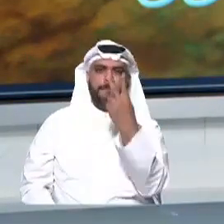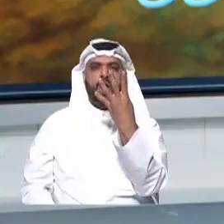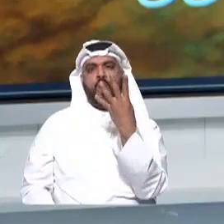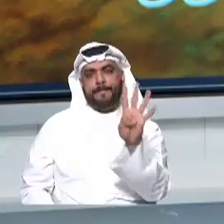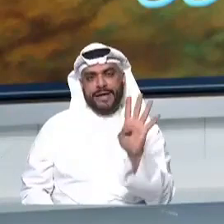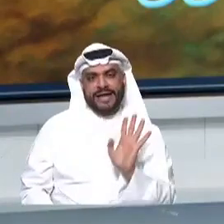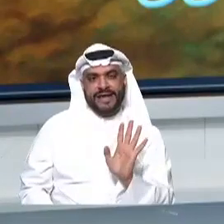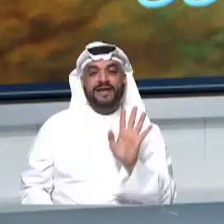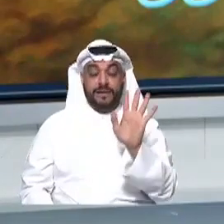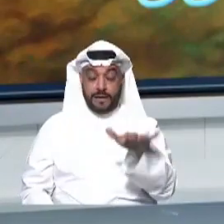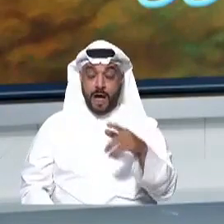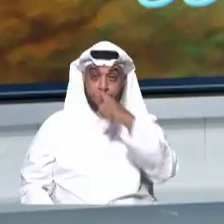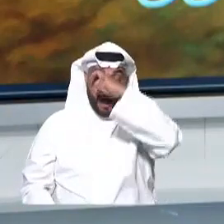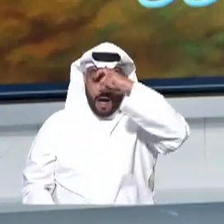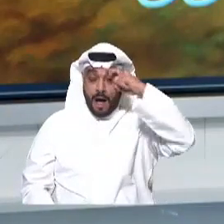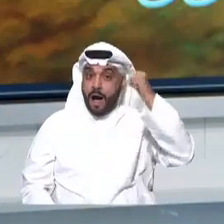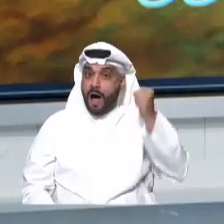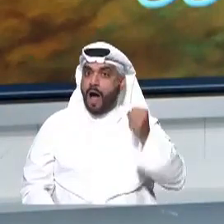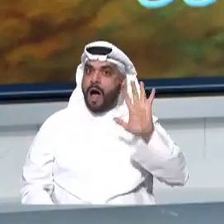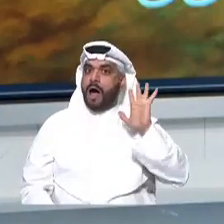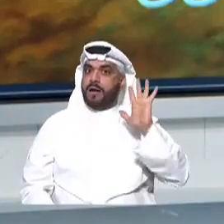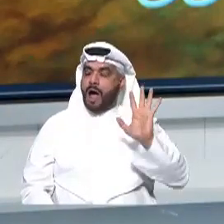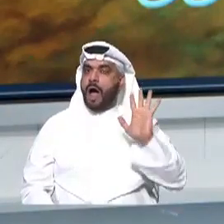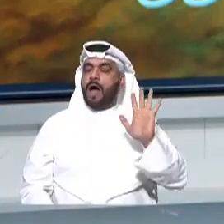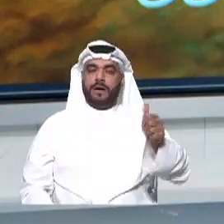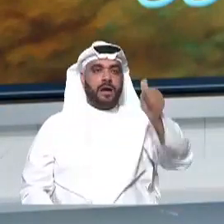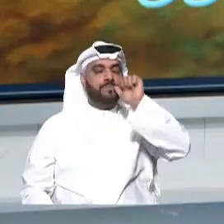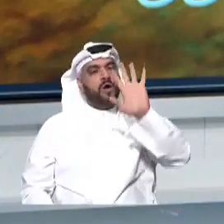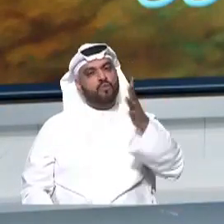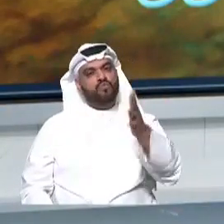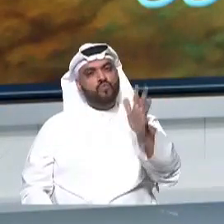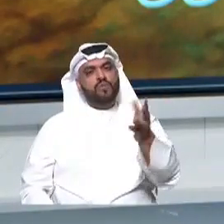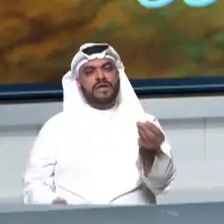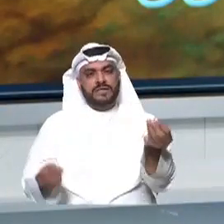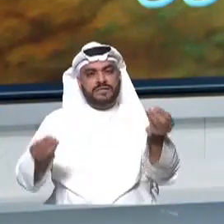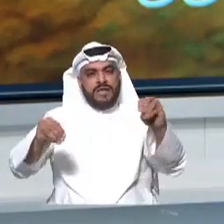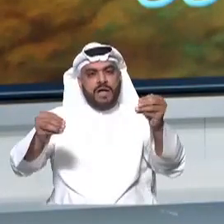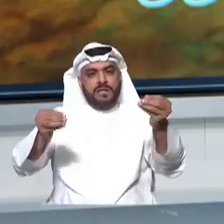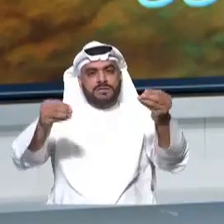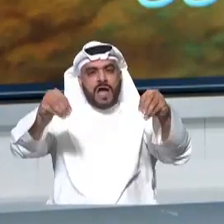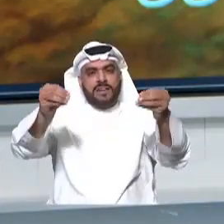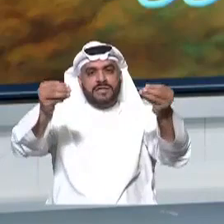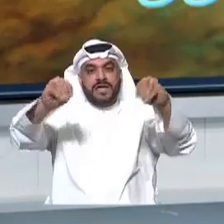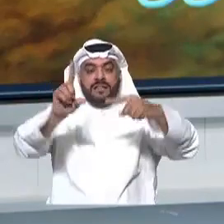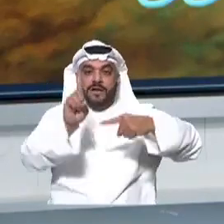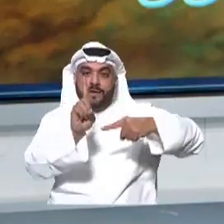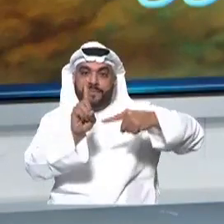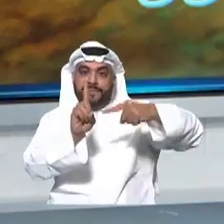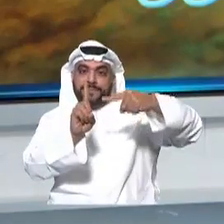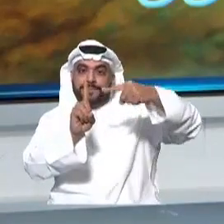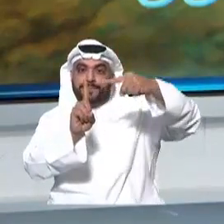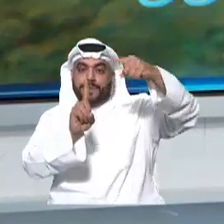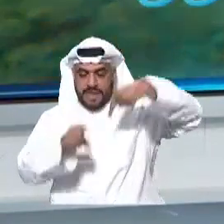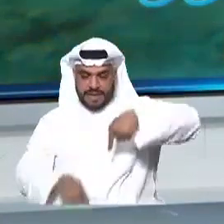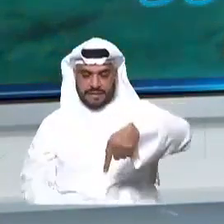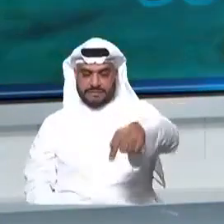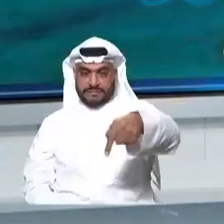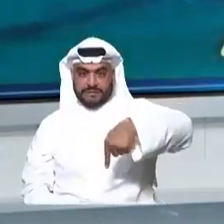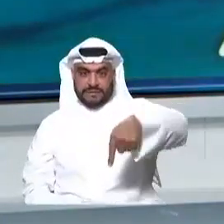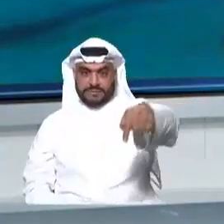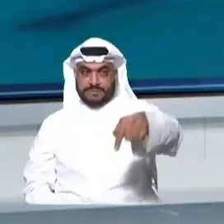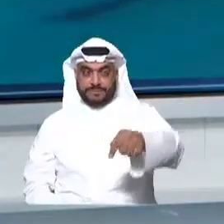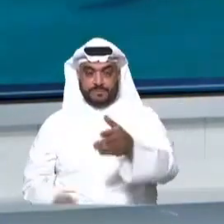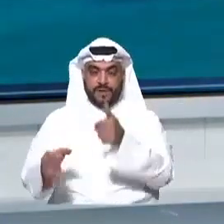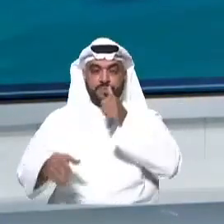درجة مئوية. وأيضا أعزائي المشاهدين، من توقع ارتفاع تدريجي في درجات الحرارة خاصة العظمى خلال الأيام المقبلة.